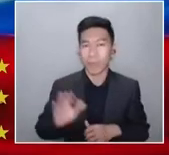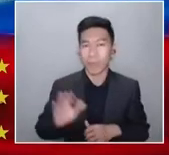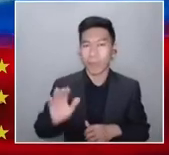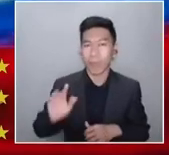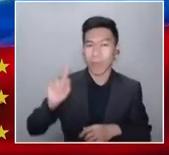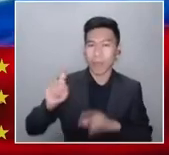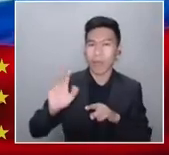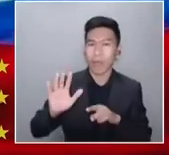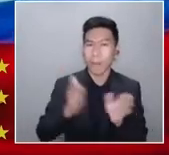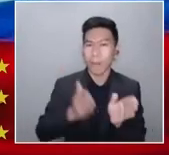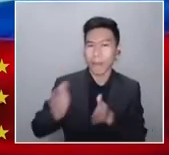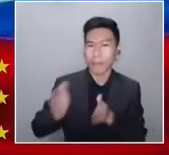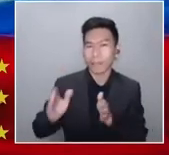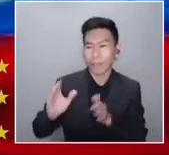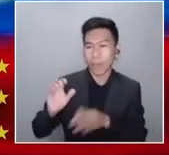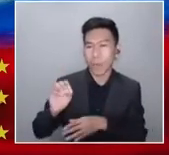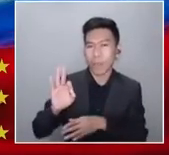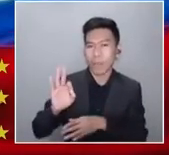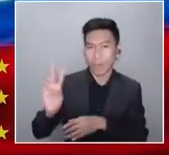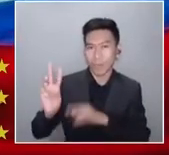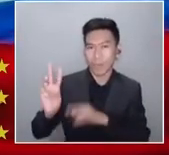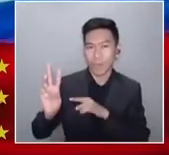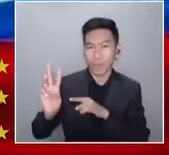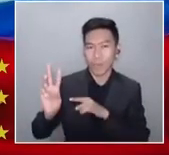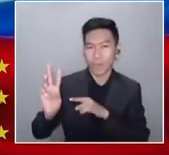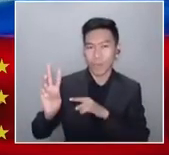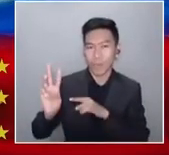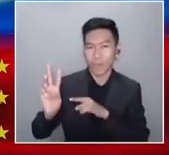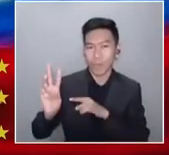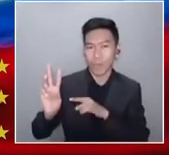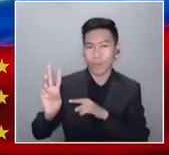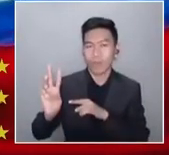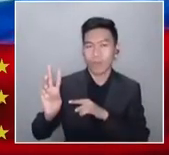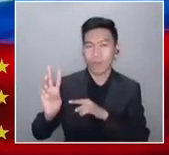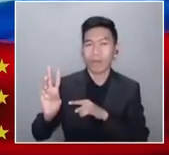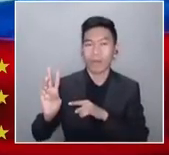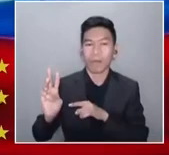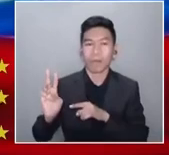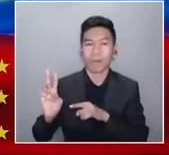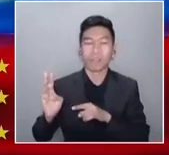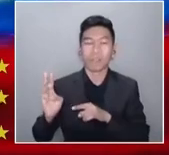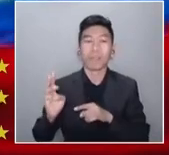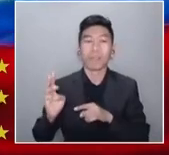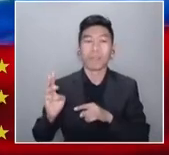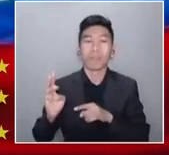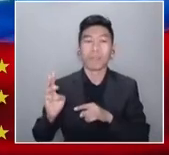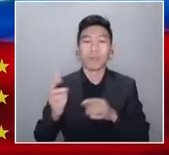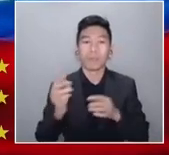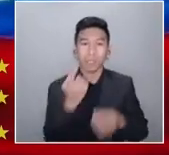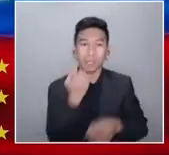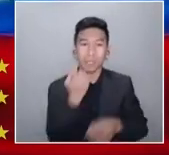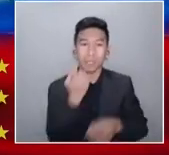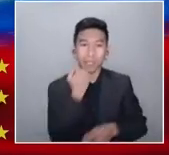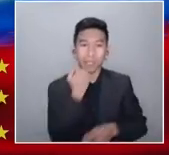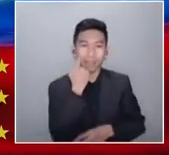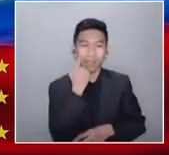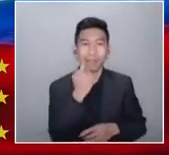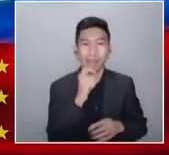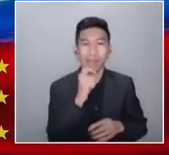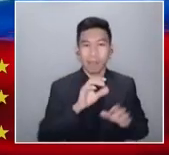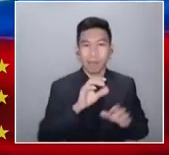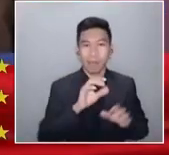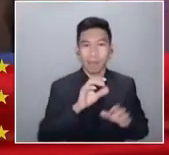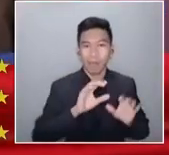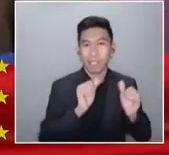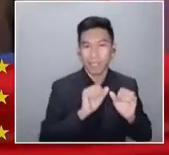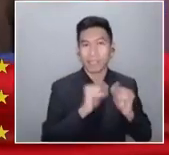Vice President Ginong Lopez? How will you attract yung mga OFWs na dito pumunta sa atin to work? At paano pararamihin ang